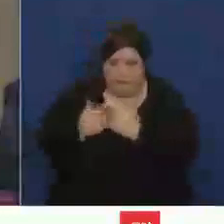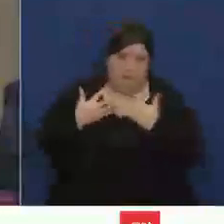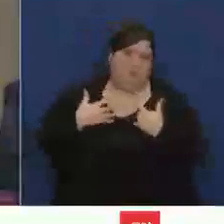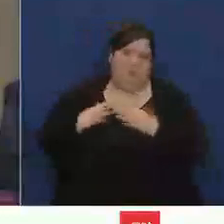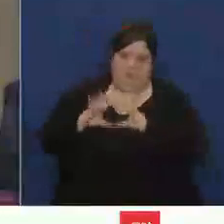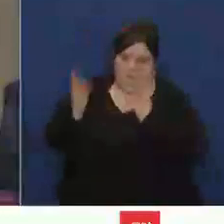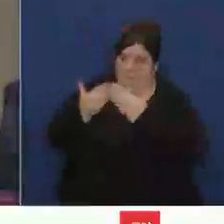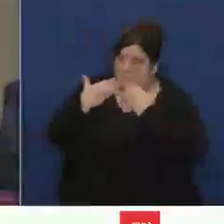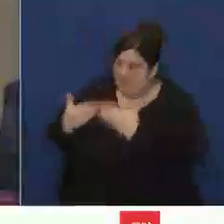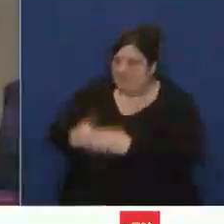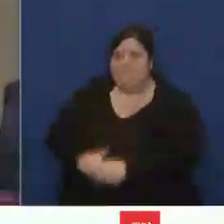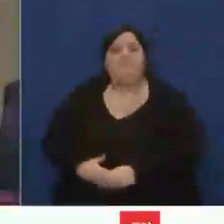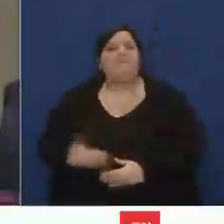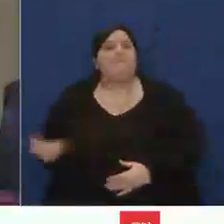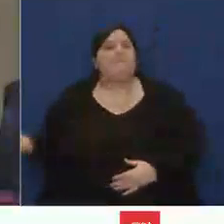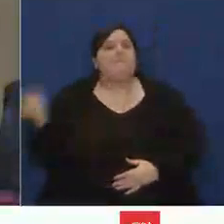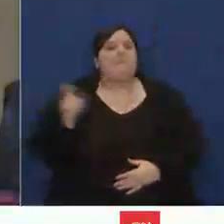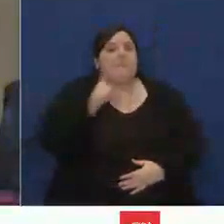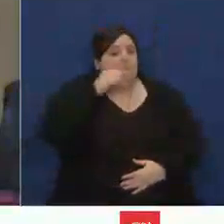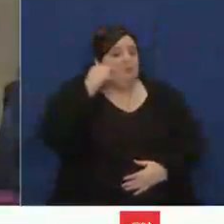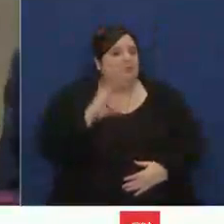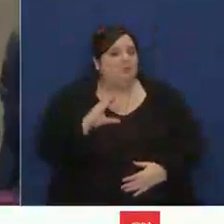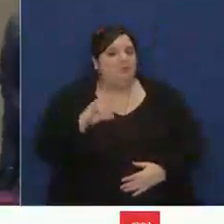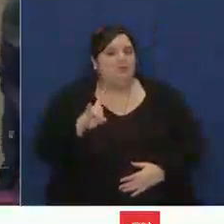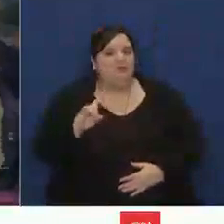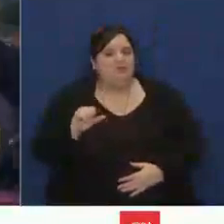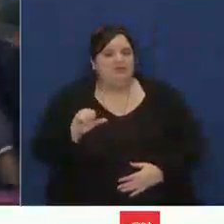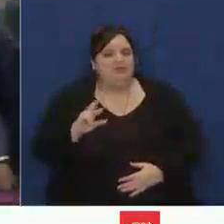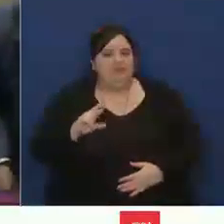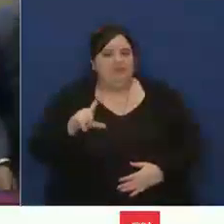Et je passe la parole à Bernard Charles.